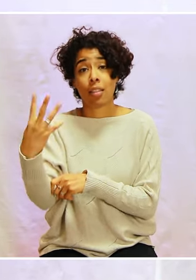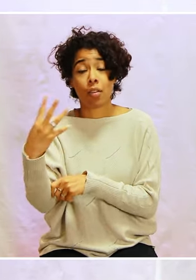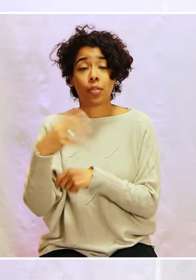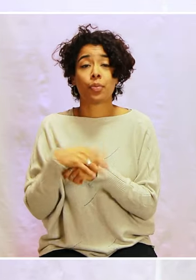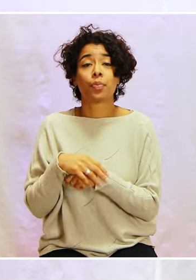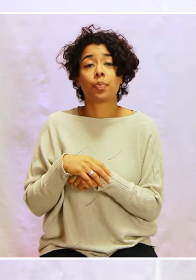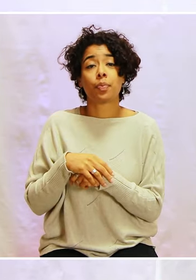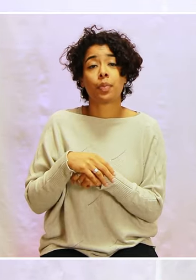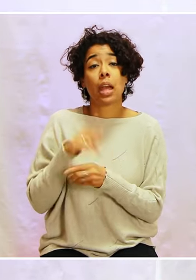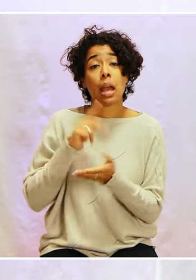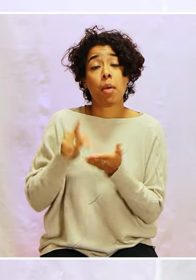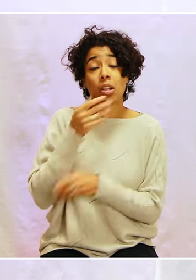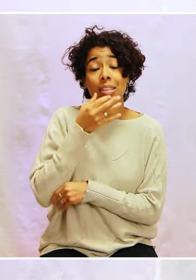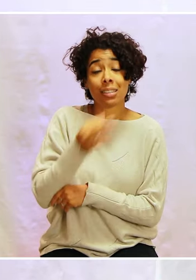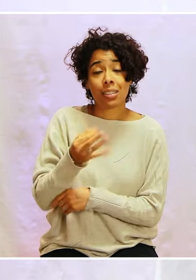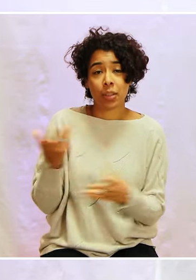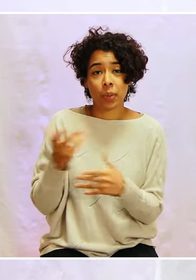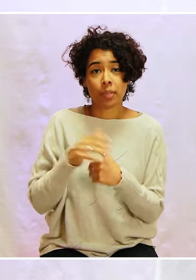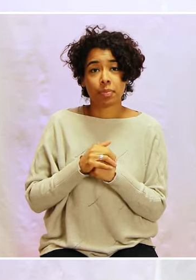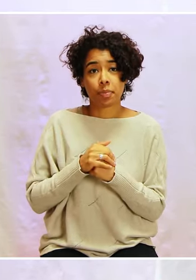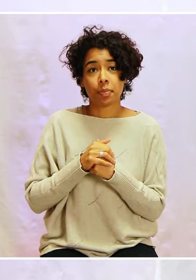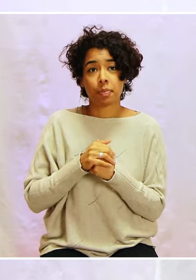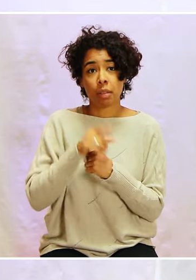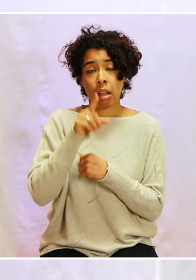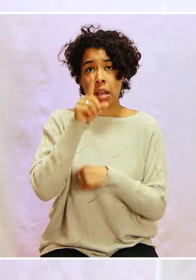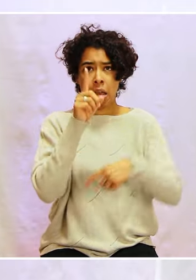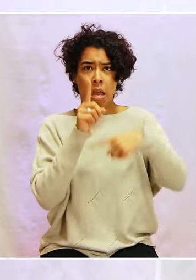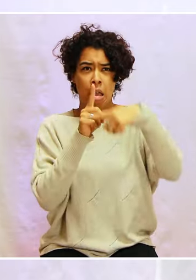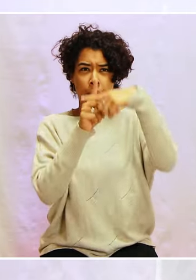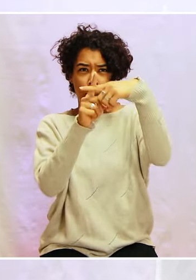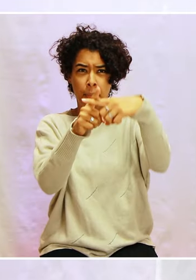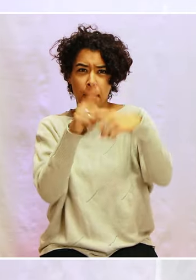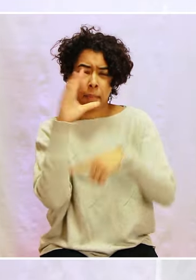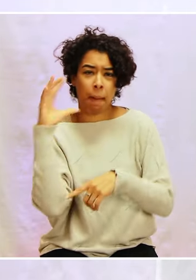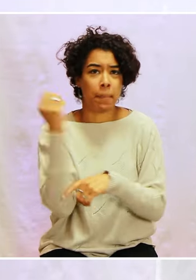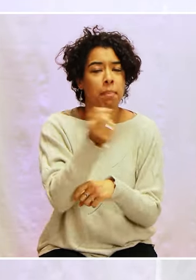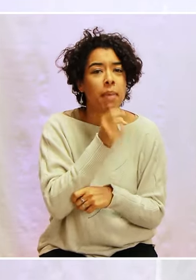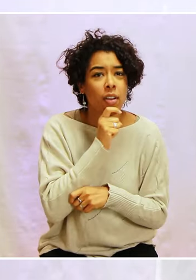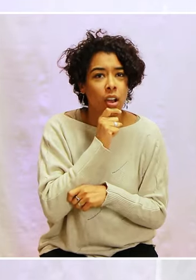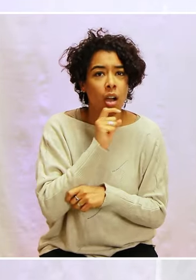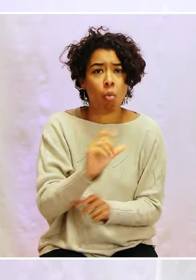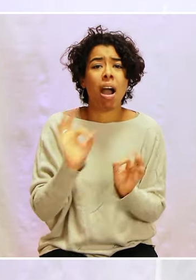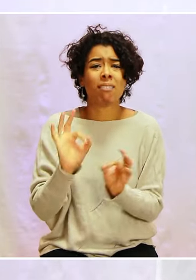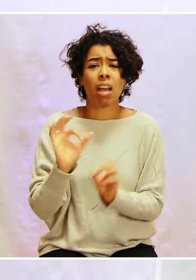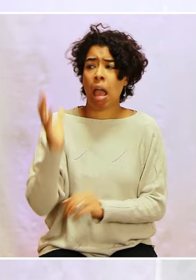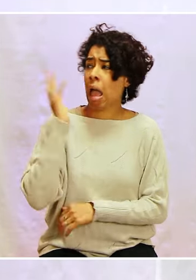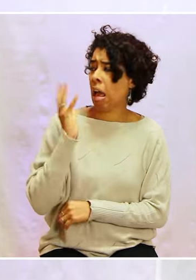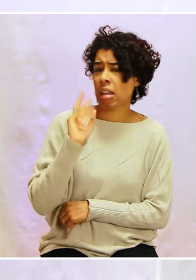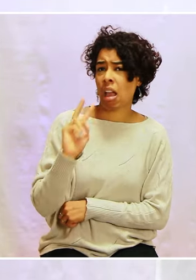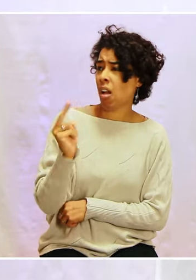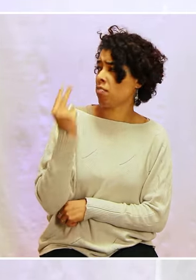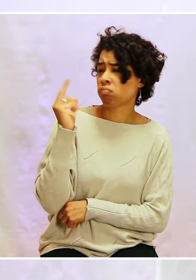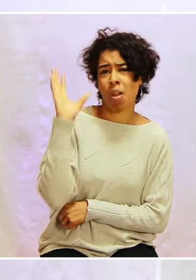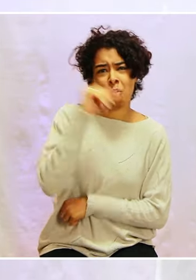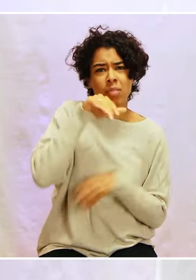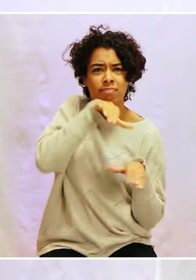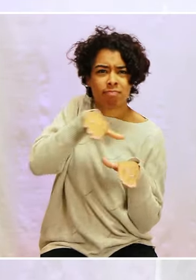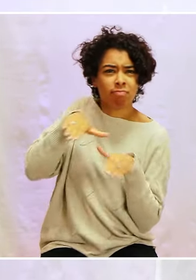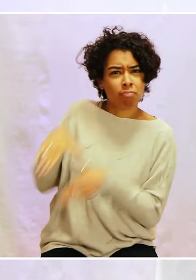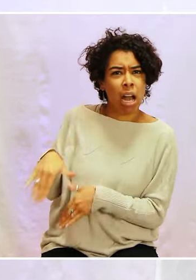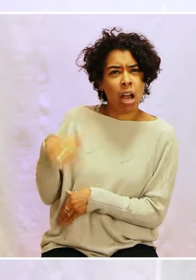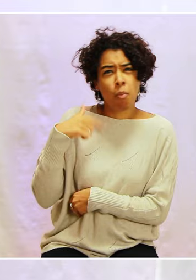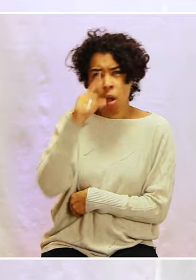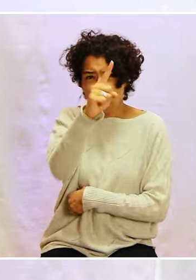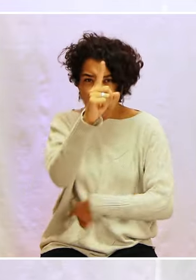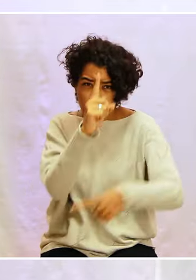saisi mais je fais une chose oubliant ce qui est en arrière et me portant vers ce qui est en avant je